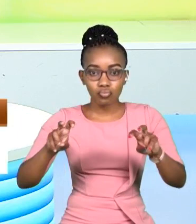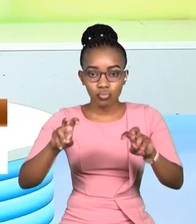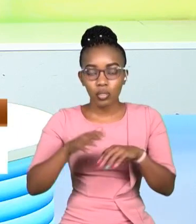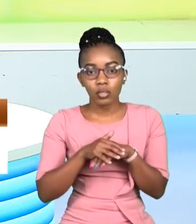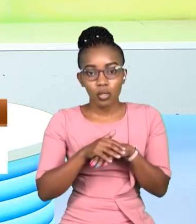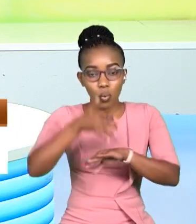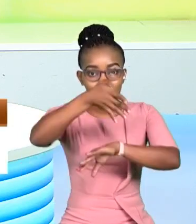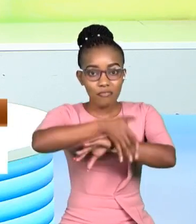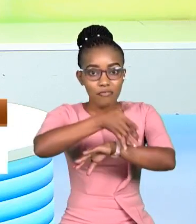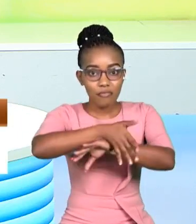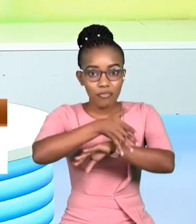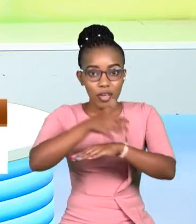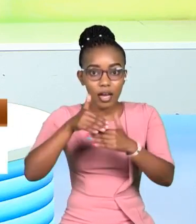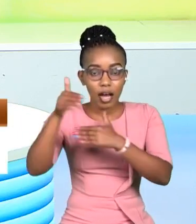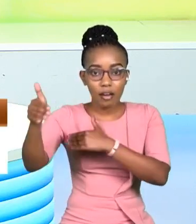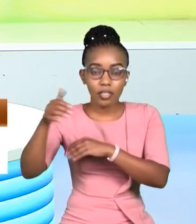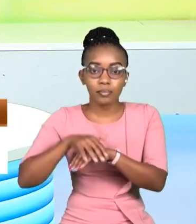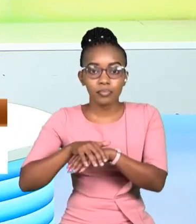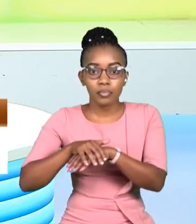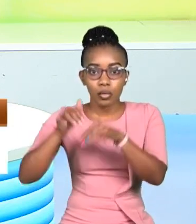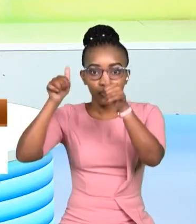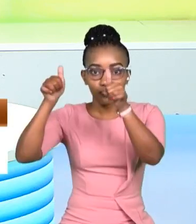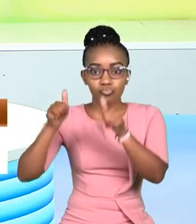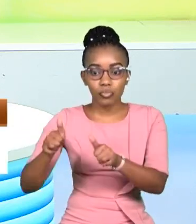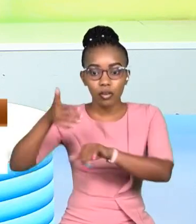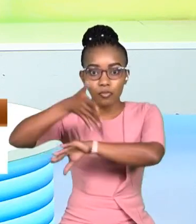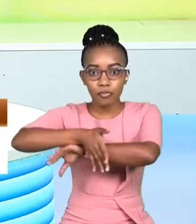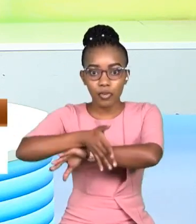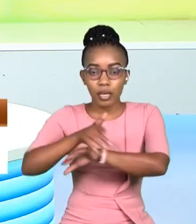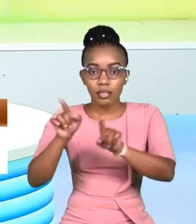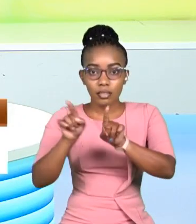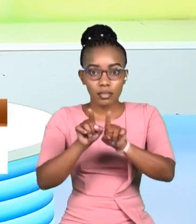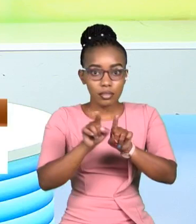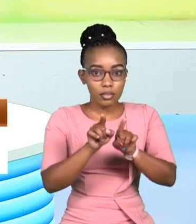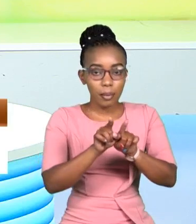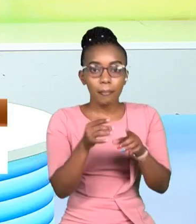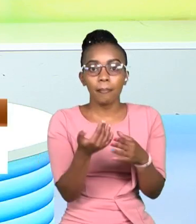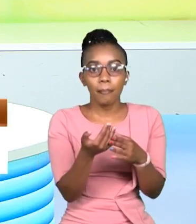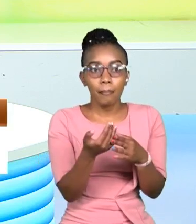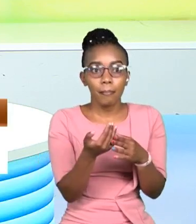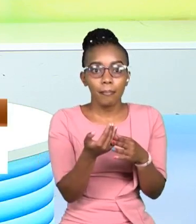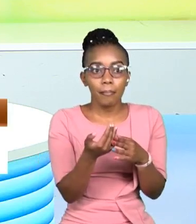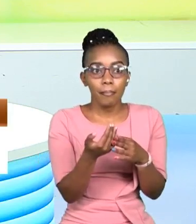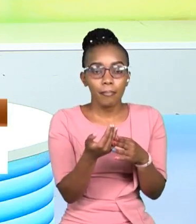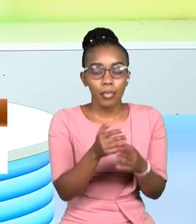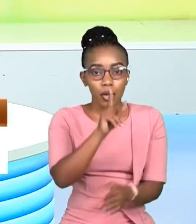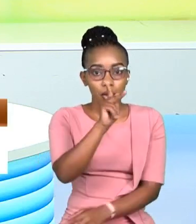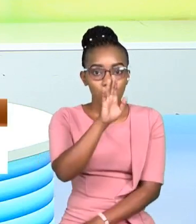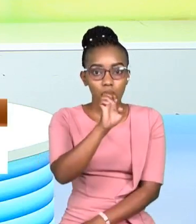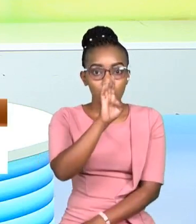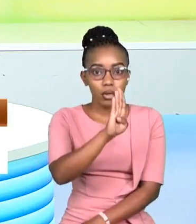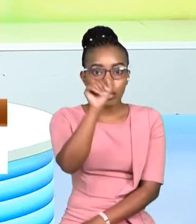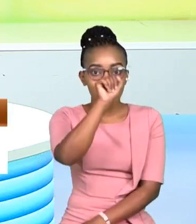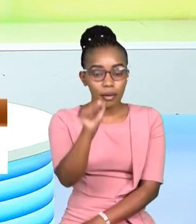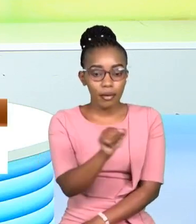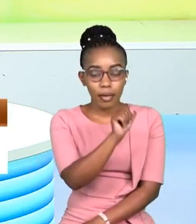kuwa ghushi baada ya kupatikana kuwa na vibandiko bandia vinavyofanana na vile vinavyotolewa na shirika la kudhibiti ubora wa bidhaa nchini, yani